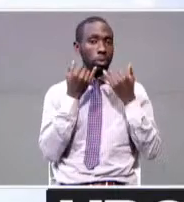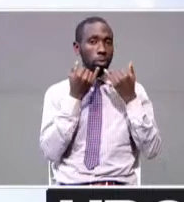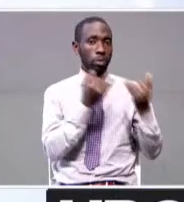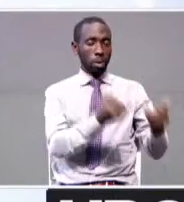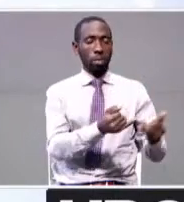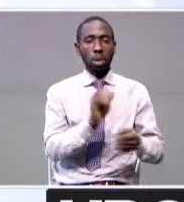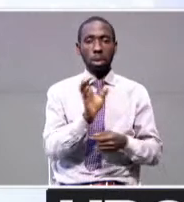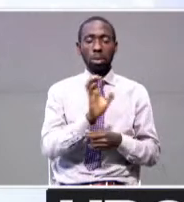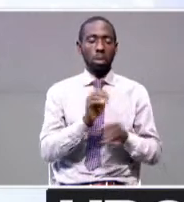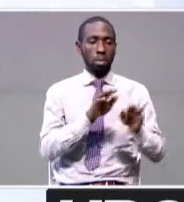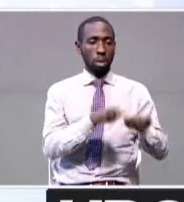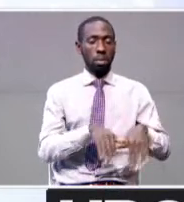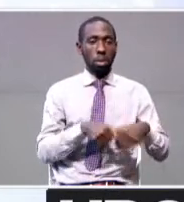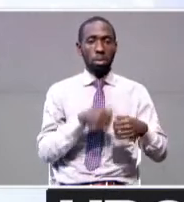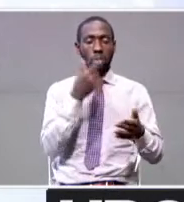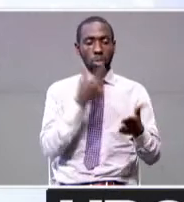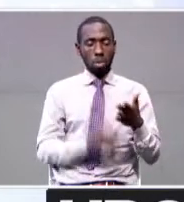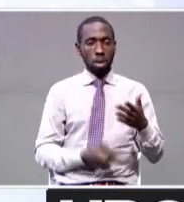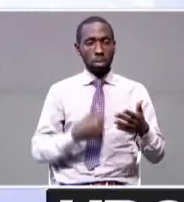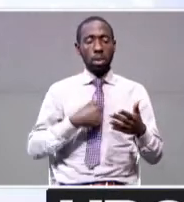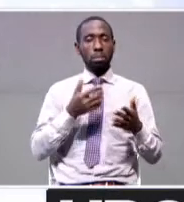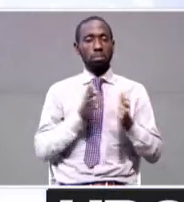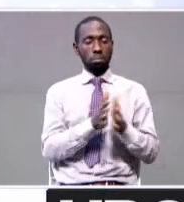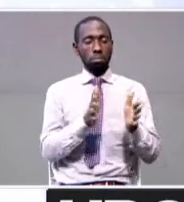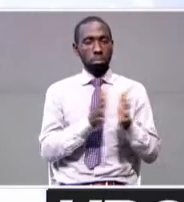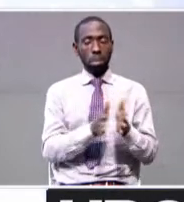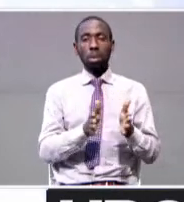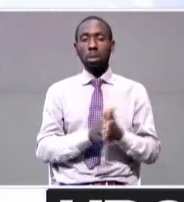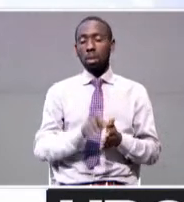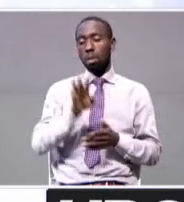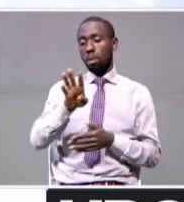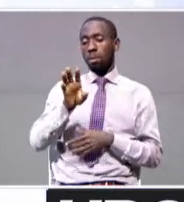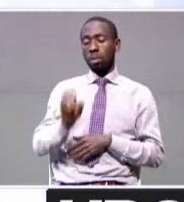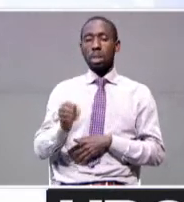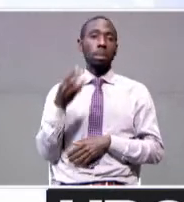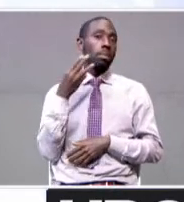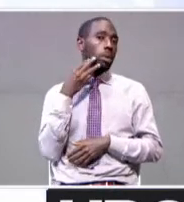Parliament akakwasisa empisa nti byonna byeyogera ku bukadde 40